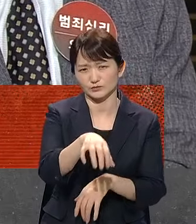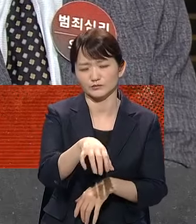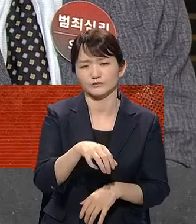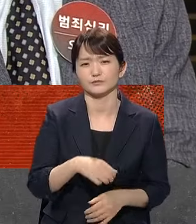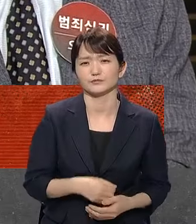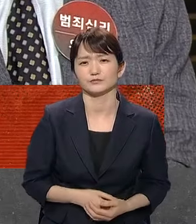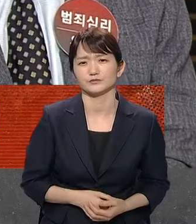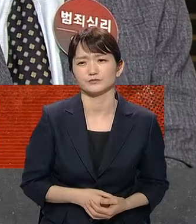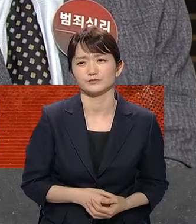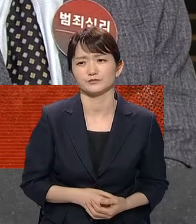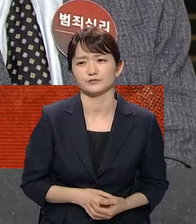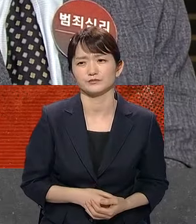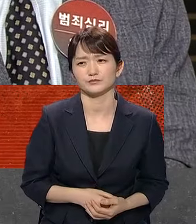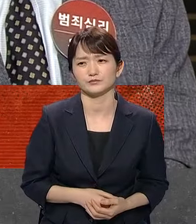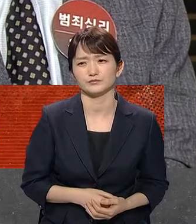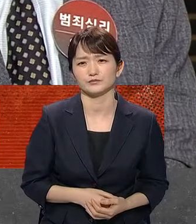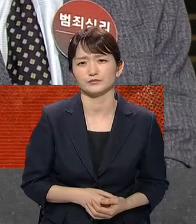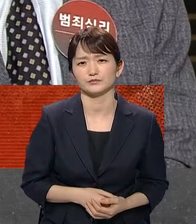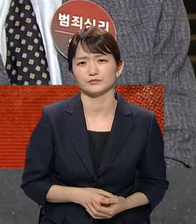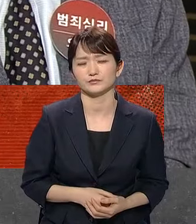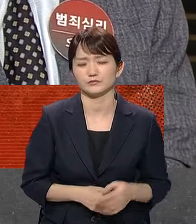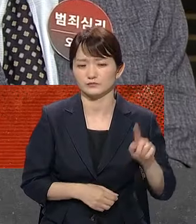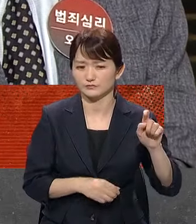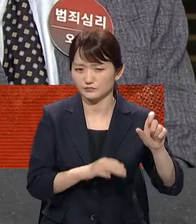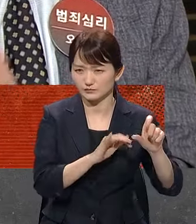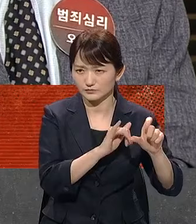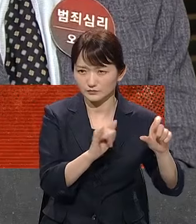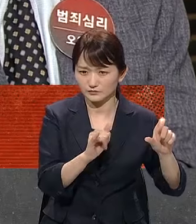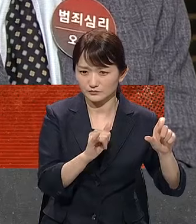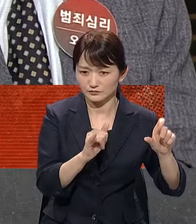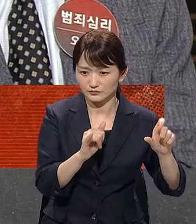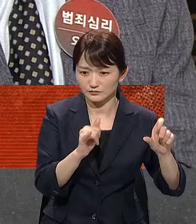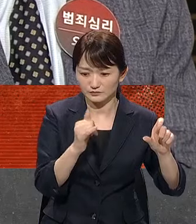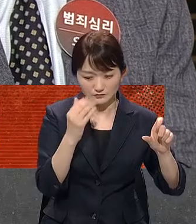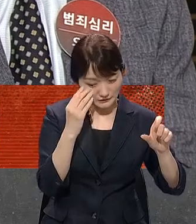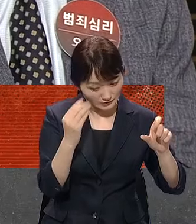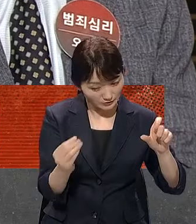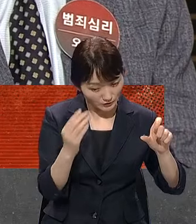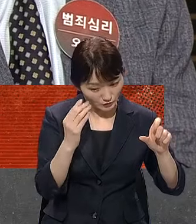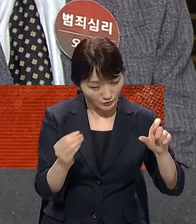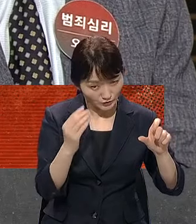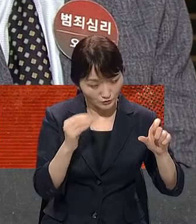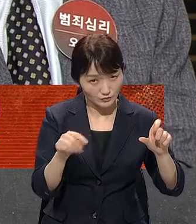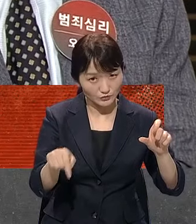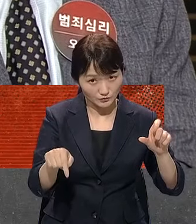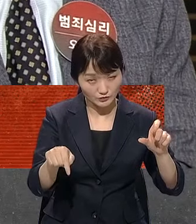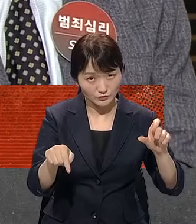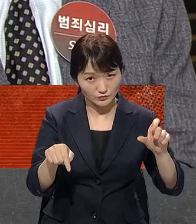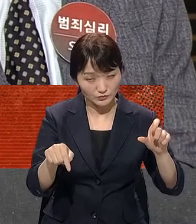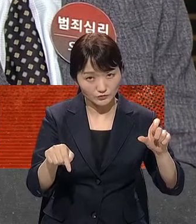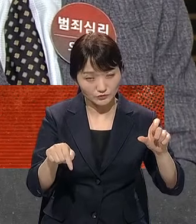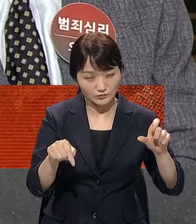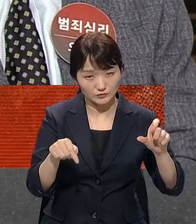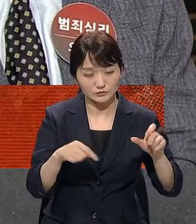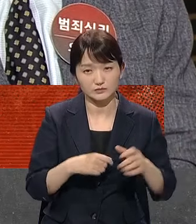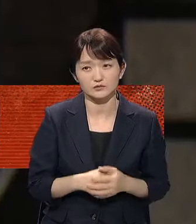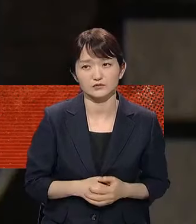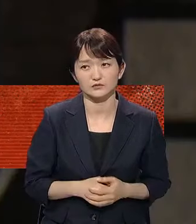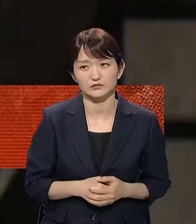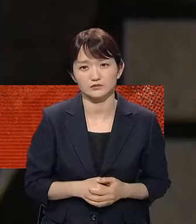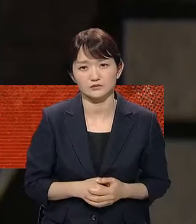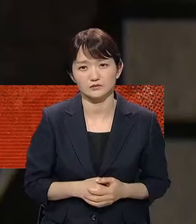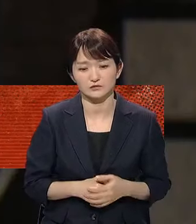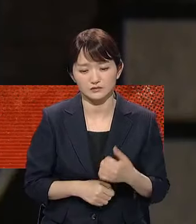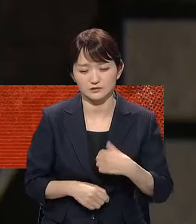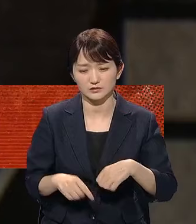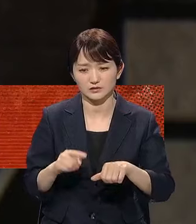장소이기 때문에 한 15명 정도가 저 과정에서 이제 그 의 그 어떤 주요 부위 그리고